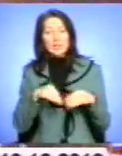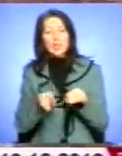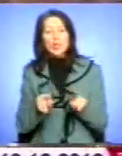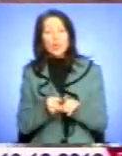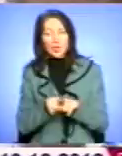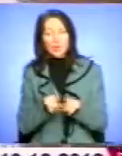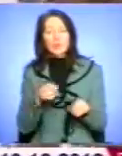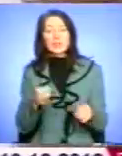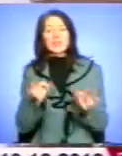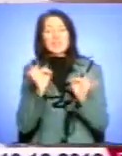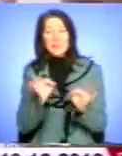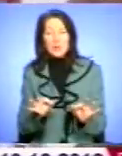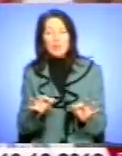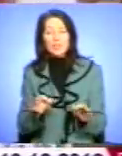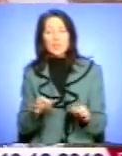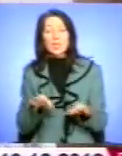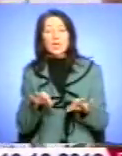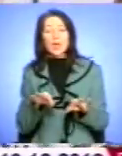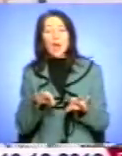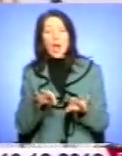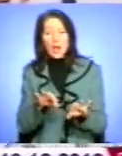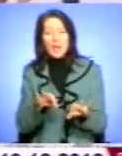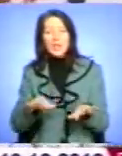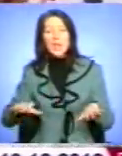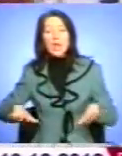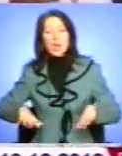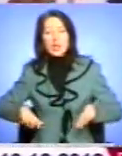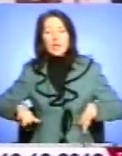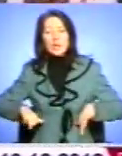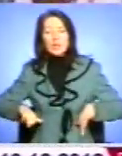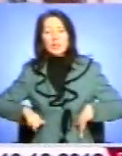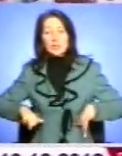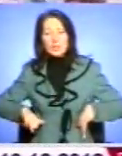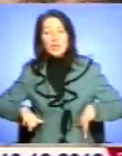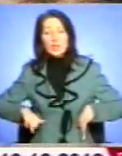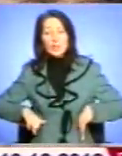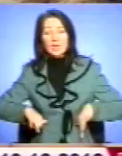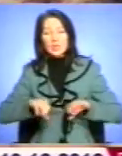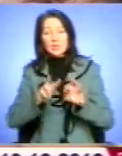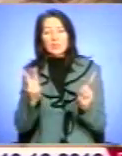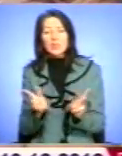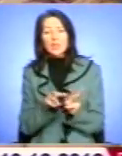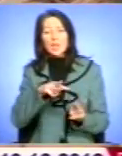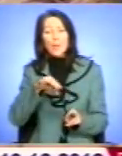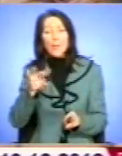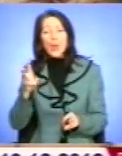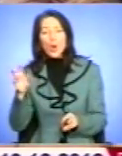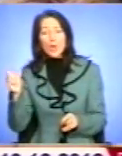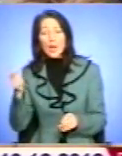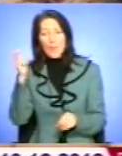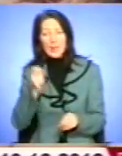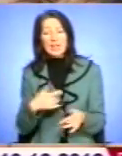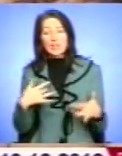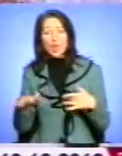справжній кареті із кіньми Святий Миколай сьогодні приїхав на театральну площу Тернополя. Тут його уже чекали помічники,